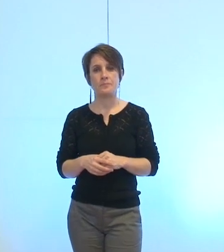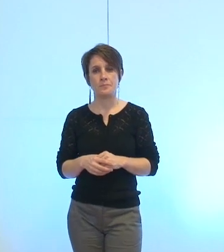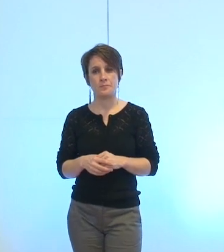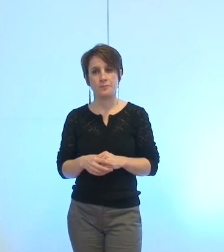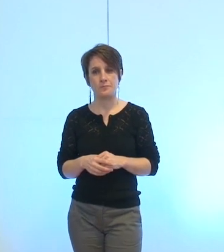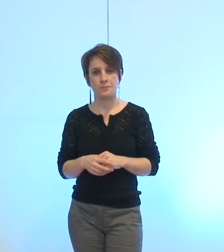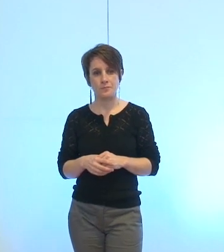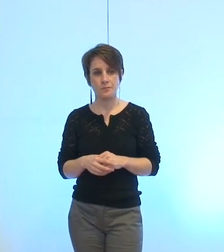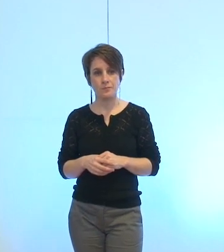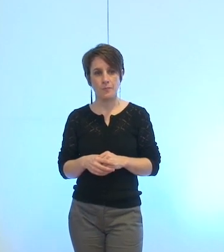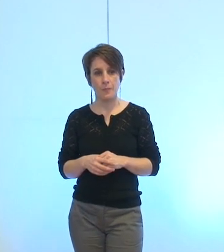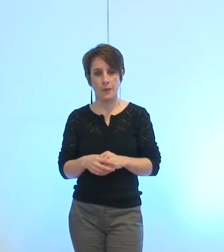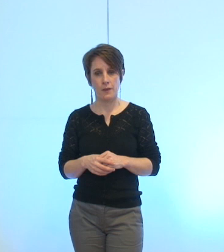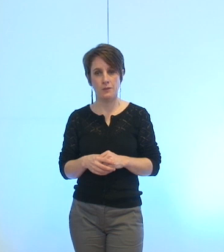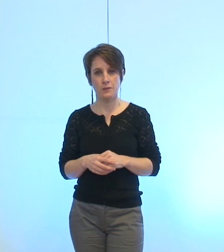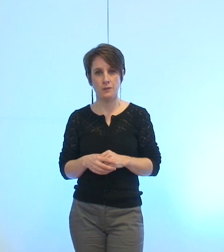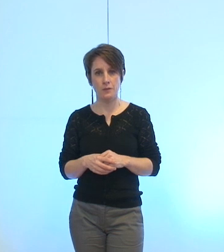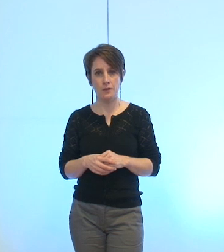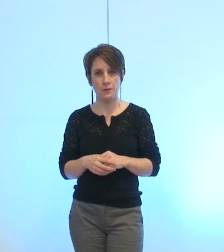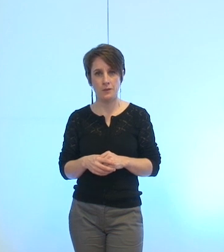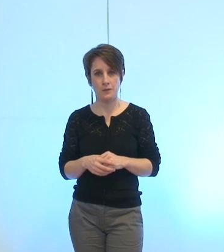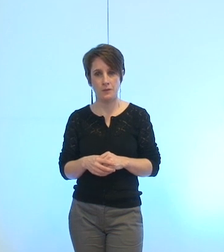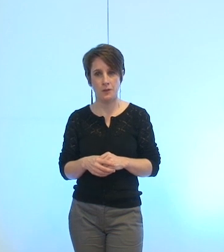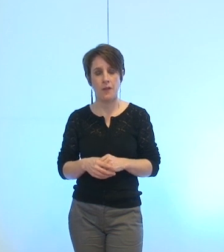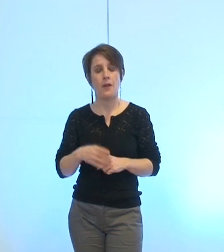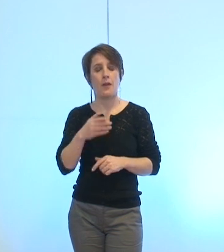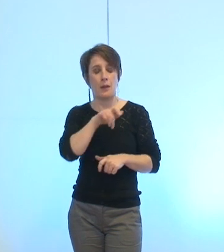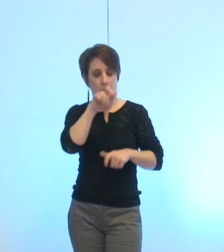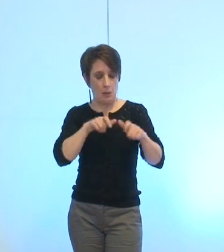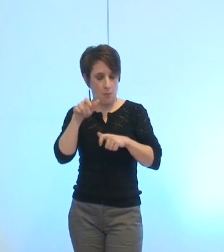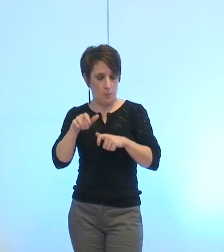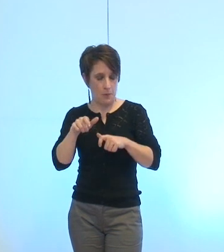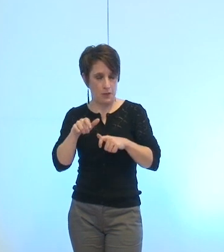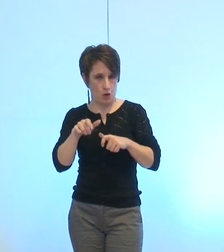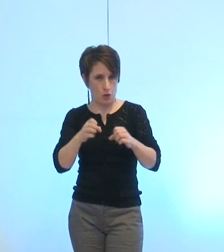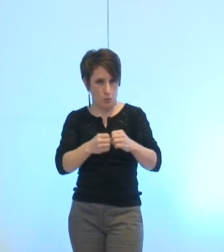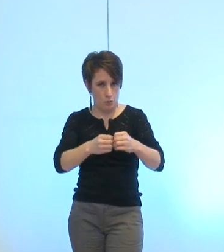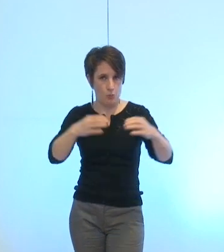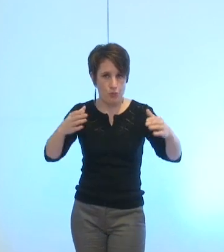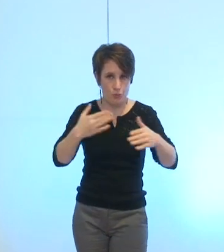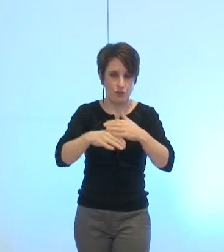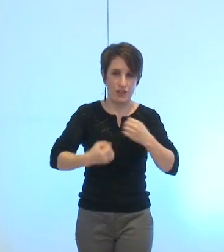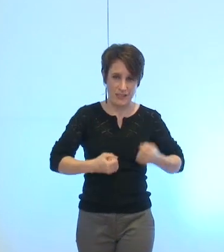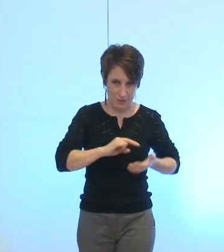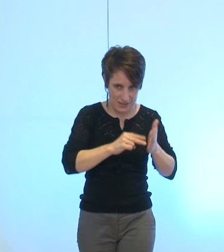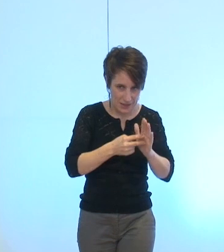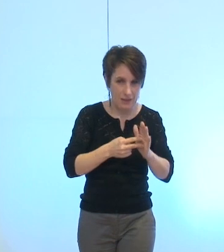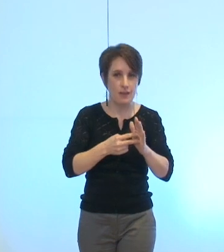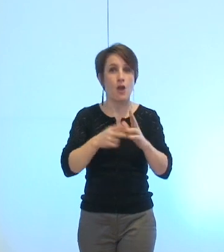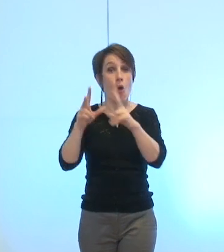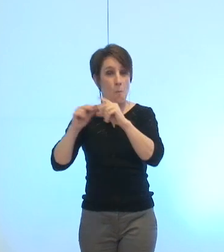nombre de ces augmentations d'effectifs notamment dans les services techniques propreté urbaines voir et